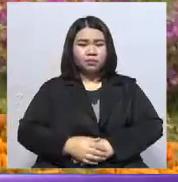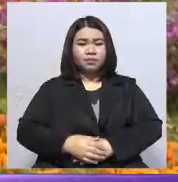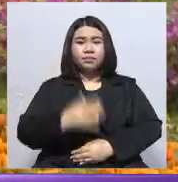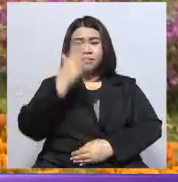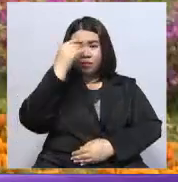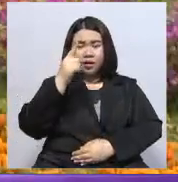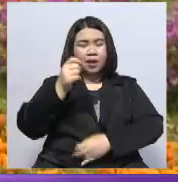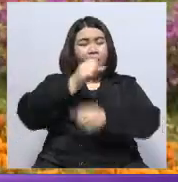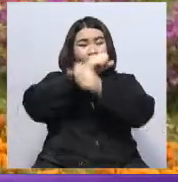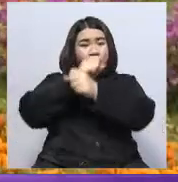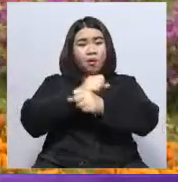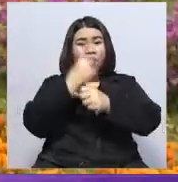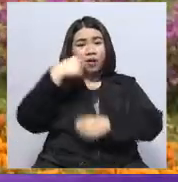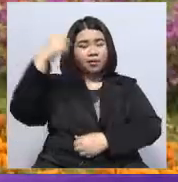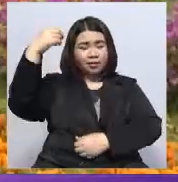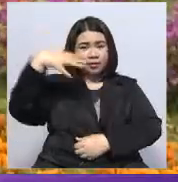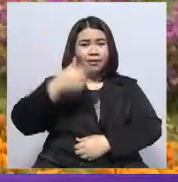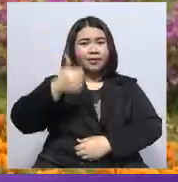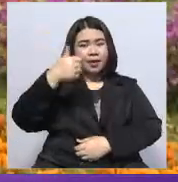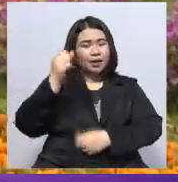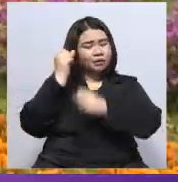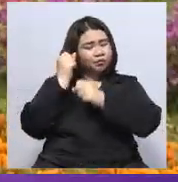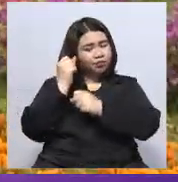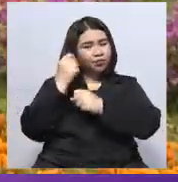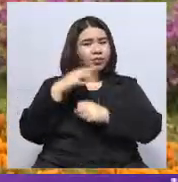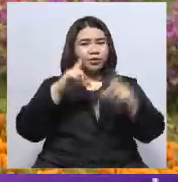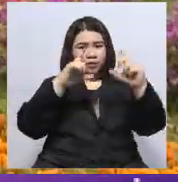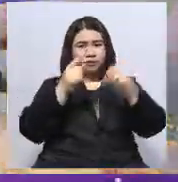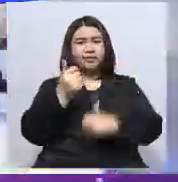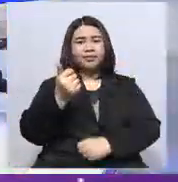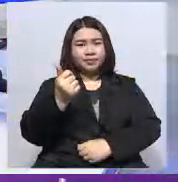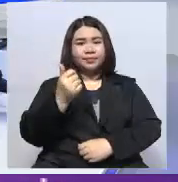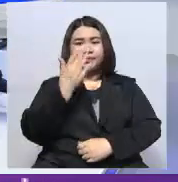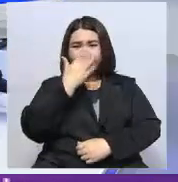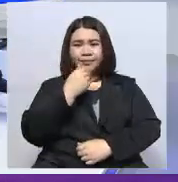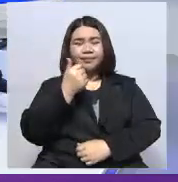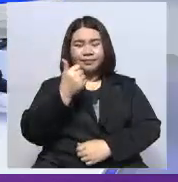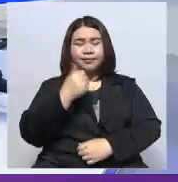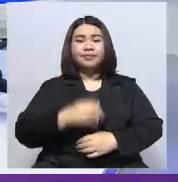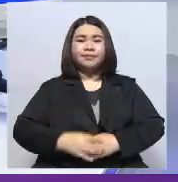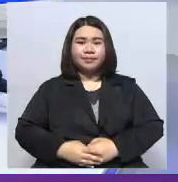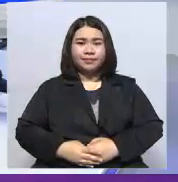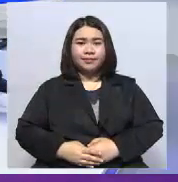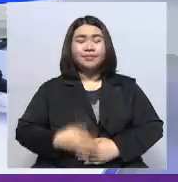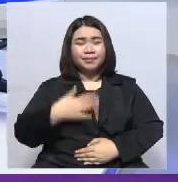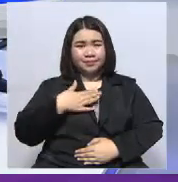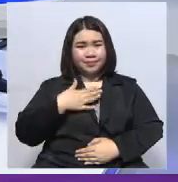อกจากจะช่วยบังแดดแล้วยังนำไปร่วมถ่ายภาพถือว่าเป็นสิ่งที่เก๋ไก๋ไปอีกแบบนึงนะคะเ